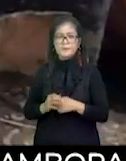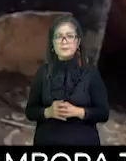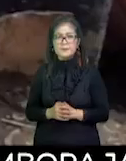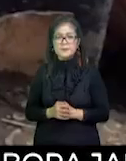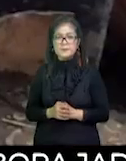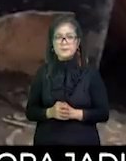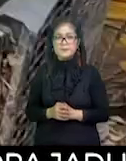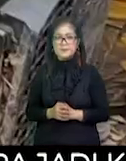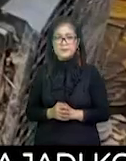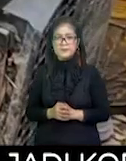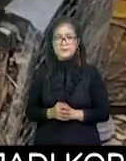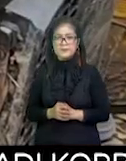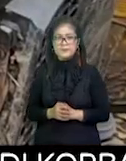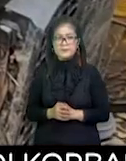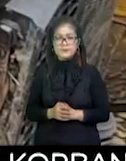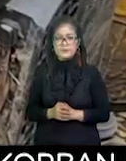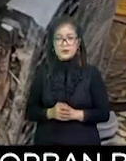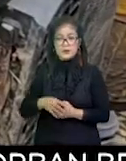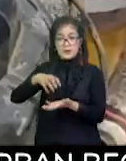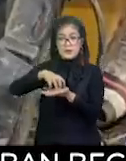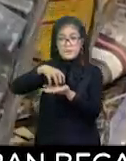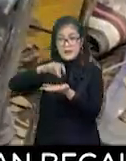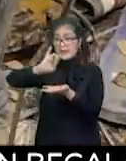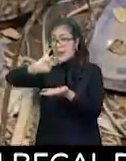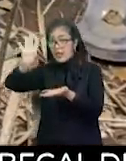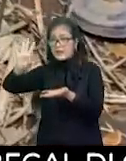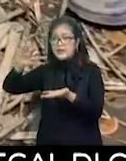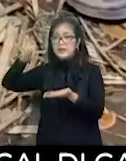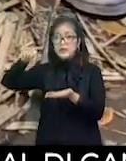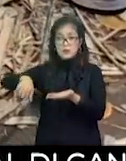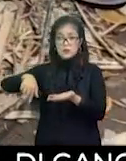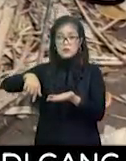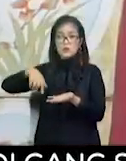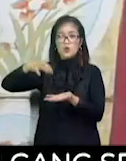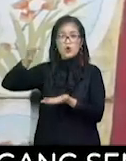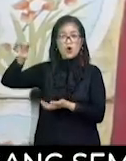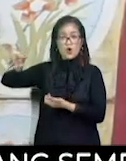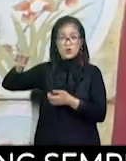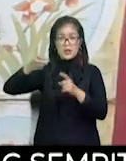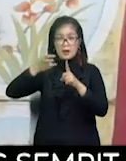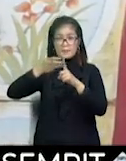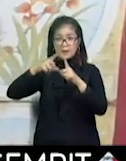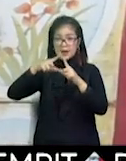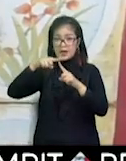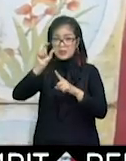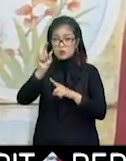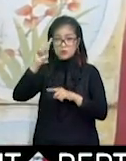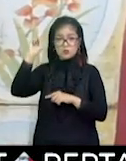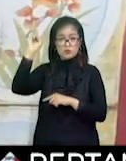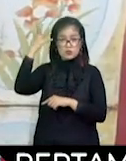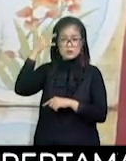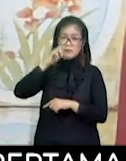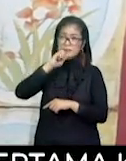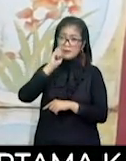Sementara itu pasca banjir bandang di sejumlah titik di Kecamatan Bumiaji, Kota Batu, Jawa Timur, membuat pemerintah Kota Batu mengajak sejumlah pihak